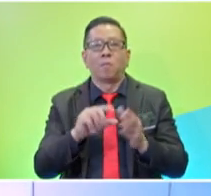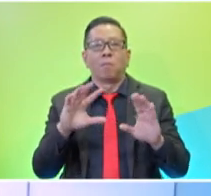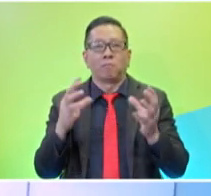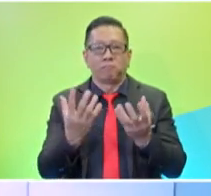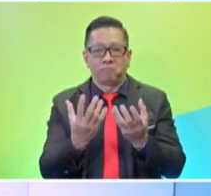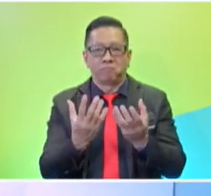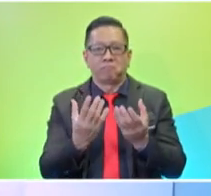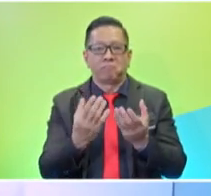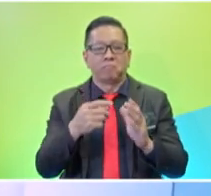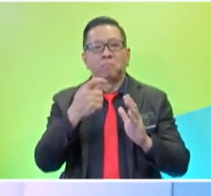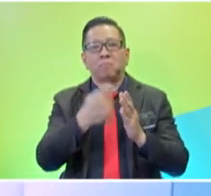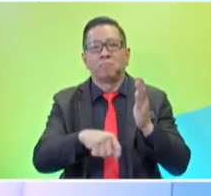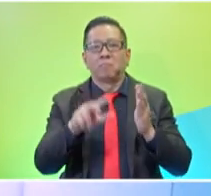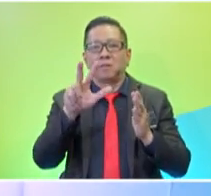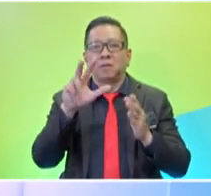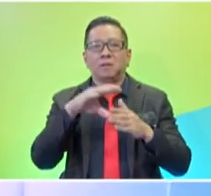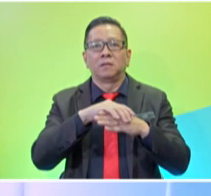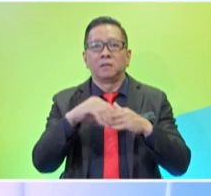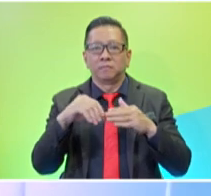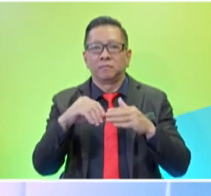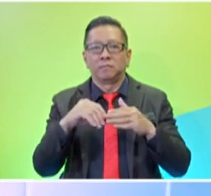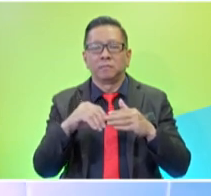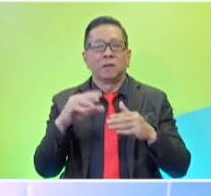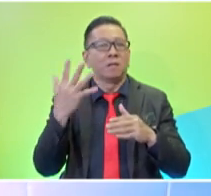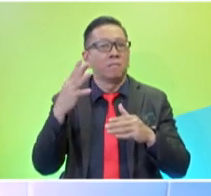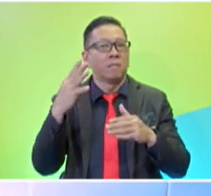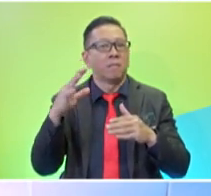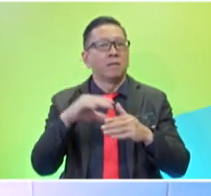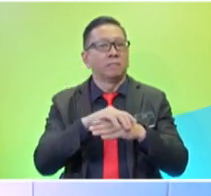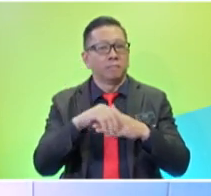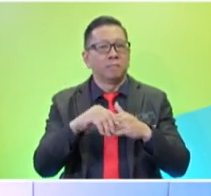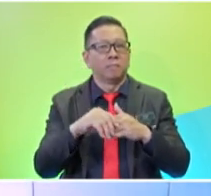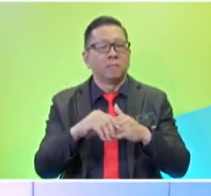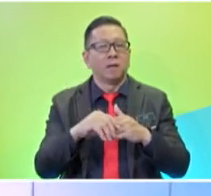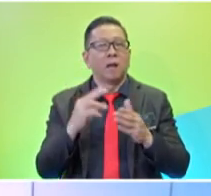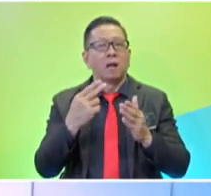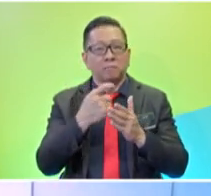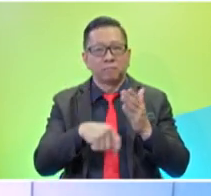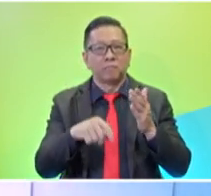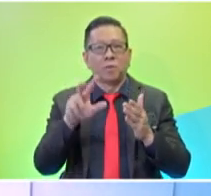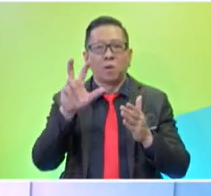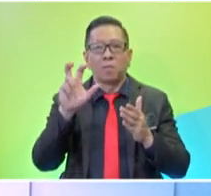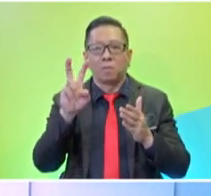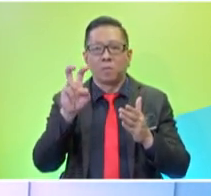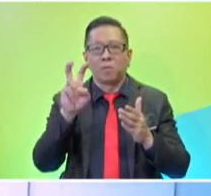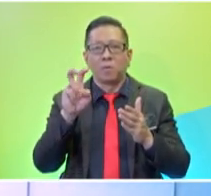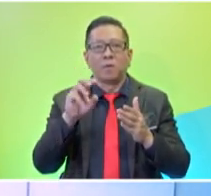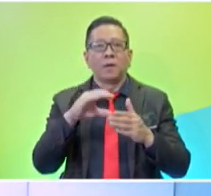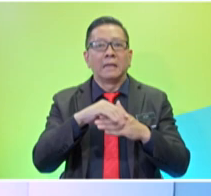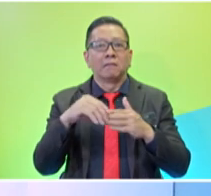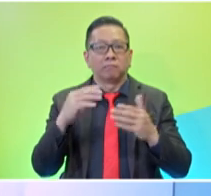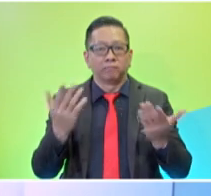Ringgit make 12 biji bola berharga 20 Ringgit sekarang kita tulis 1